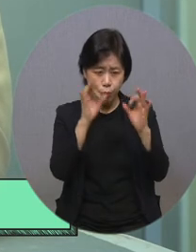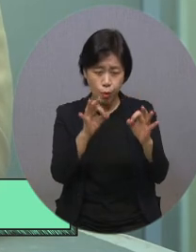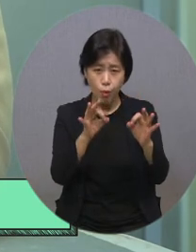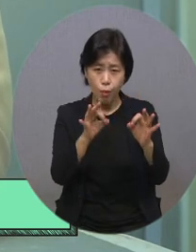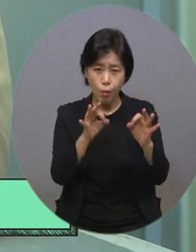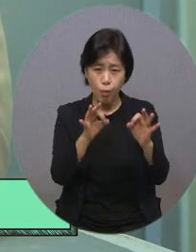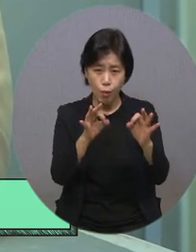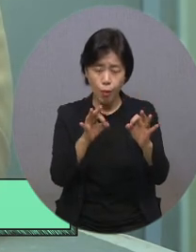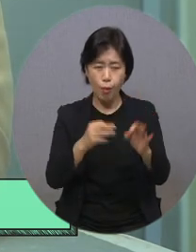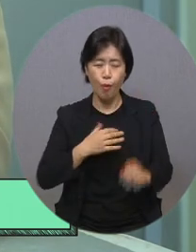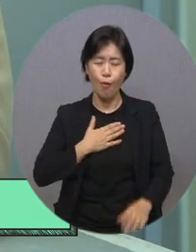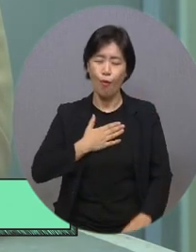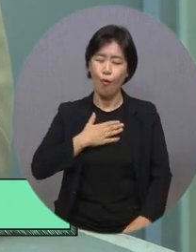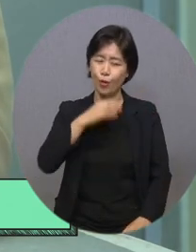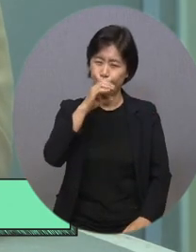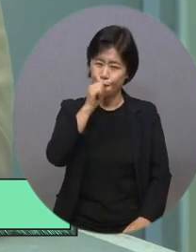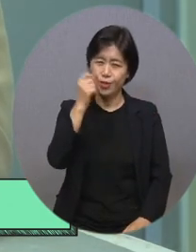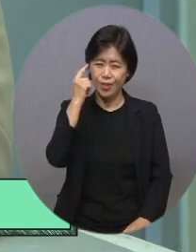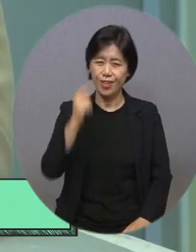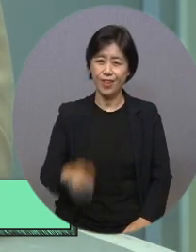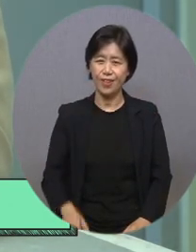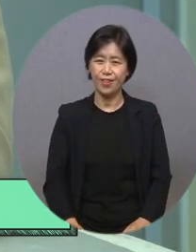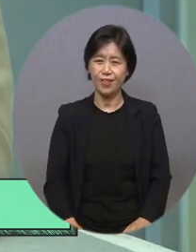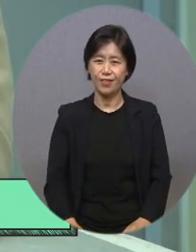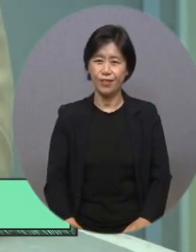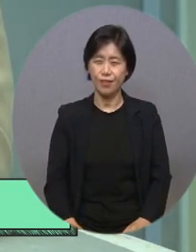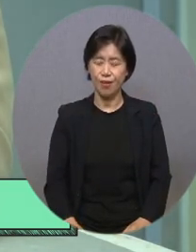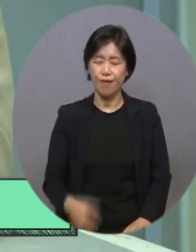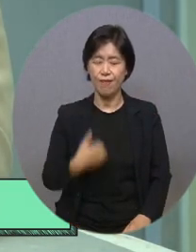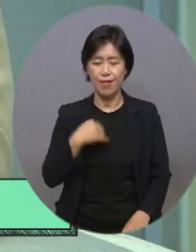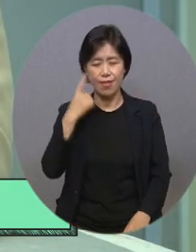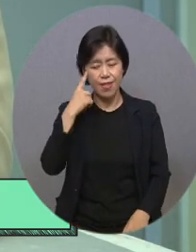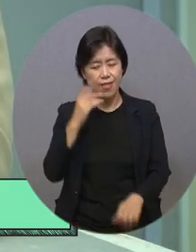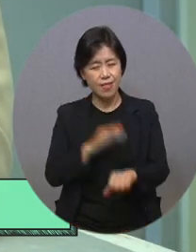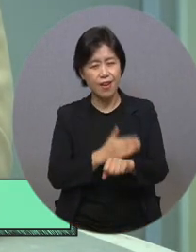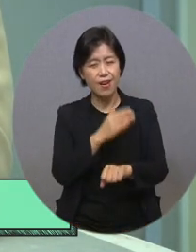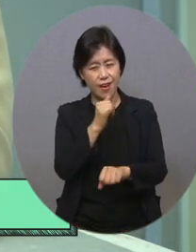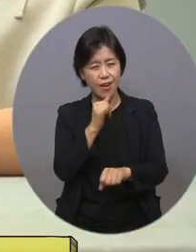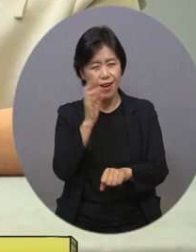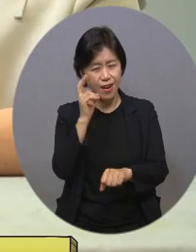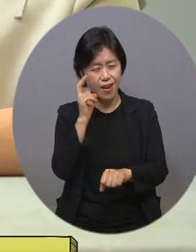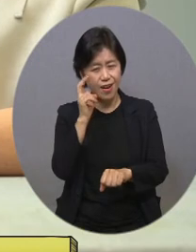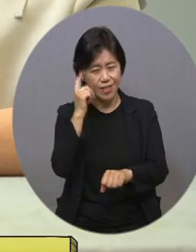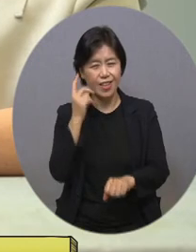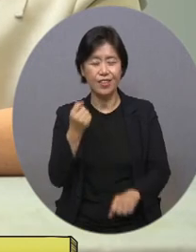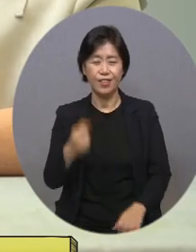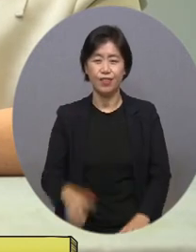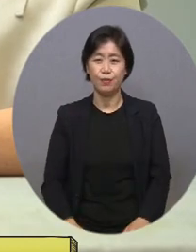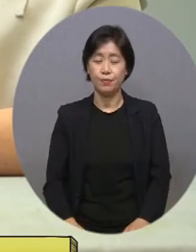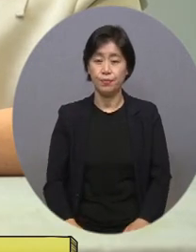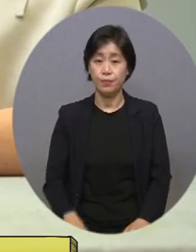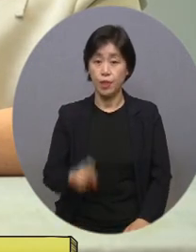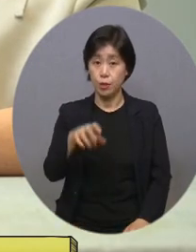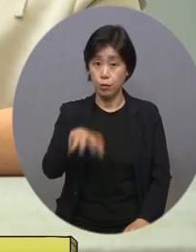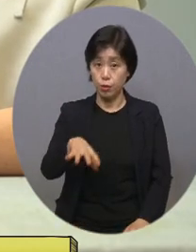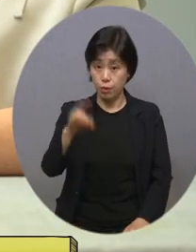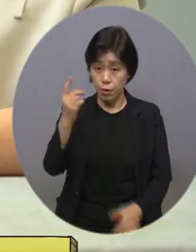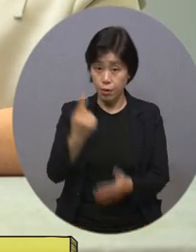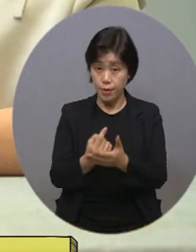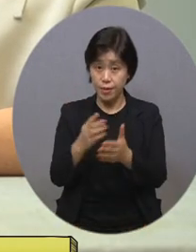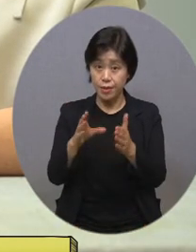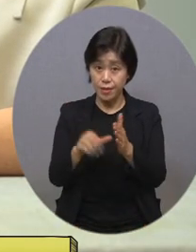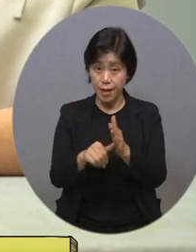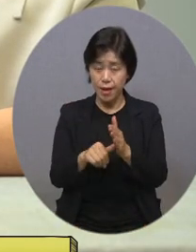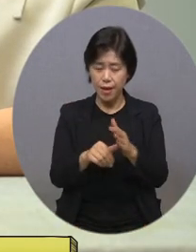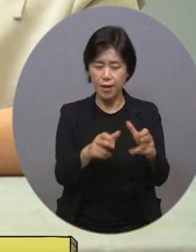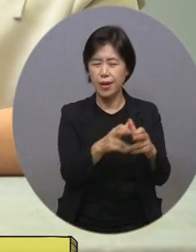그러죠? 못하다고 해야 되나? 너무 쉽게 생각하고 있었구나 이런 좀 편견이 많이 좀 깨진 것 같습니다. 사실 여기 처음 저도 왔을 때는 많이